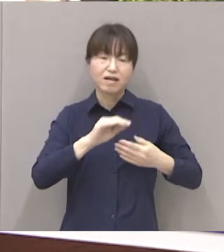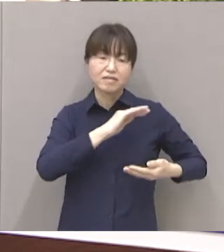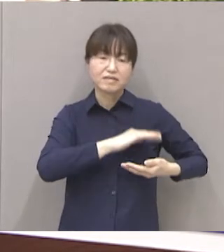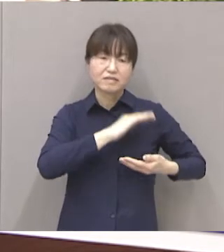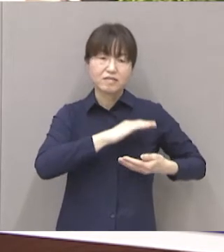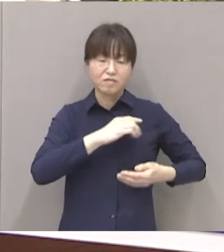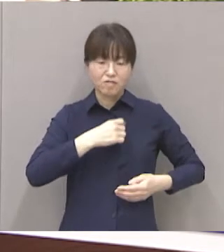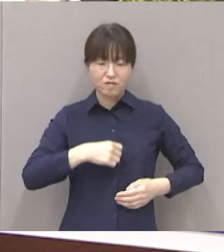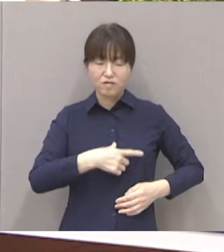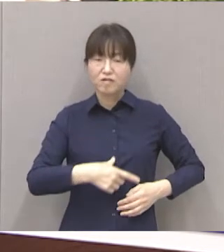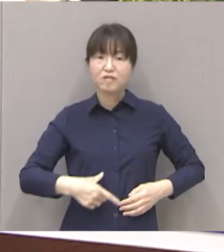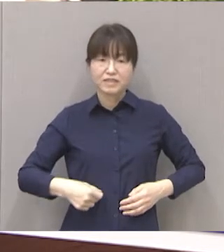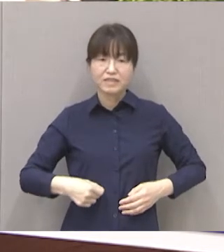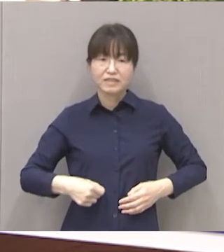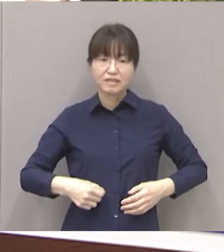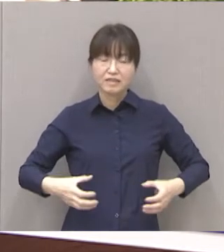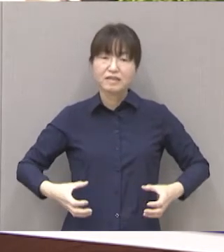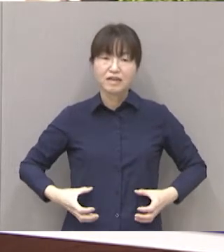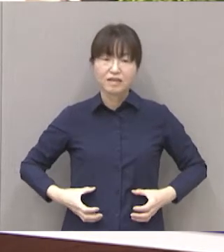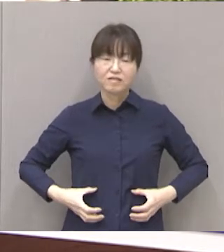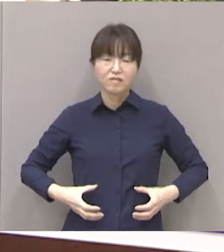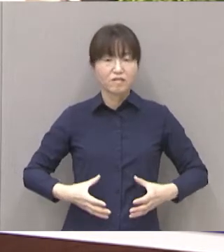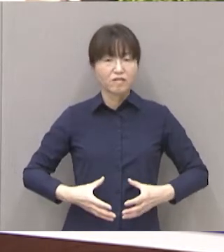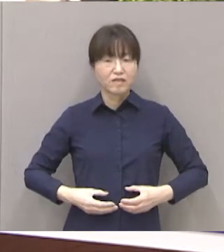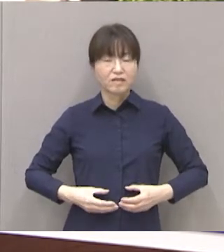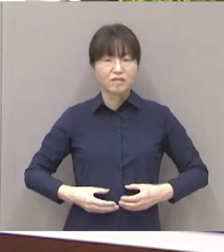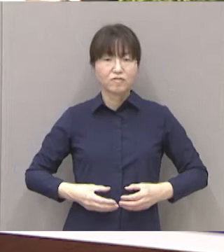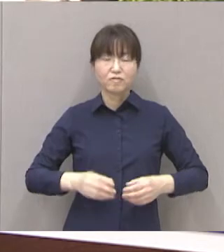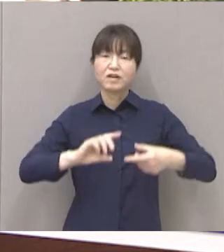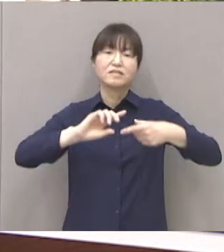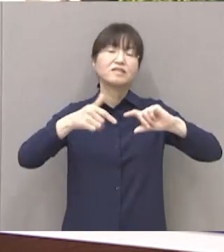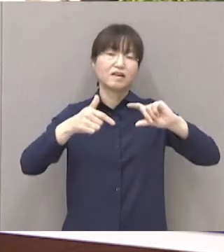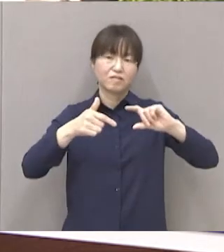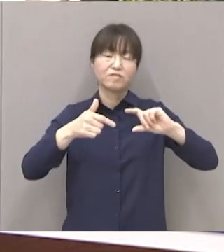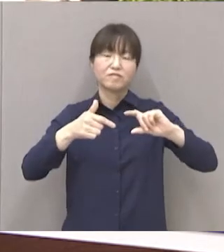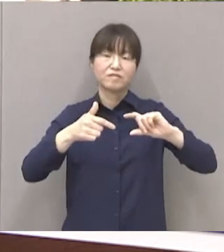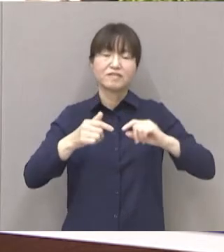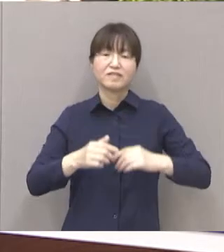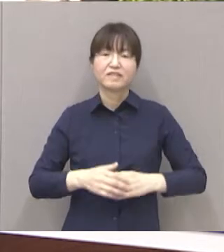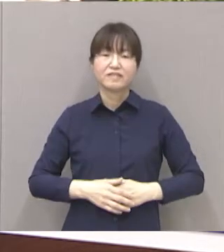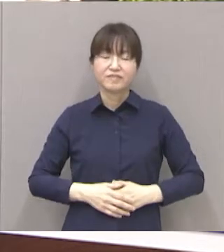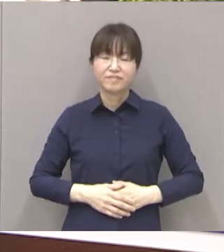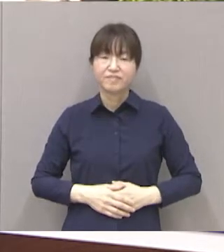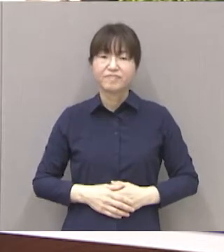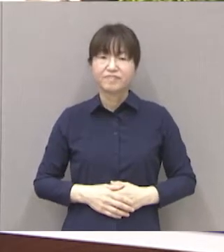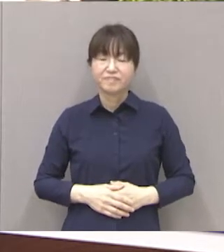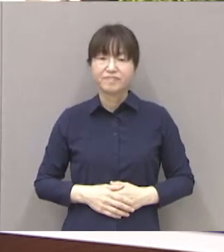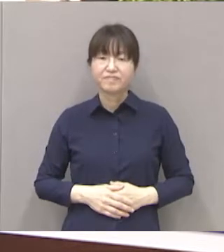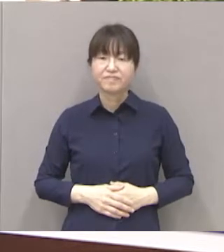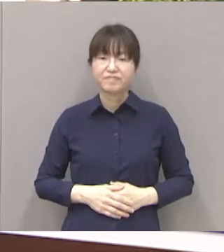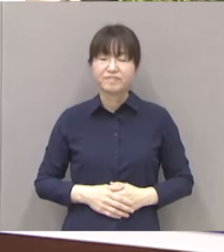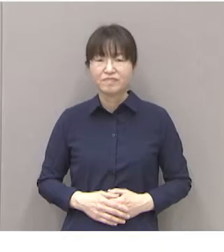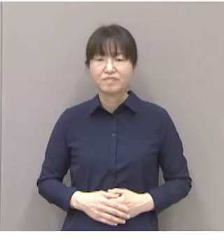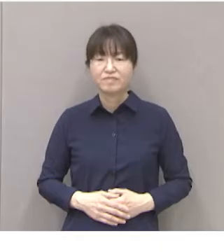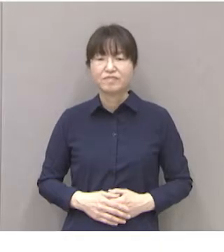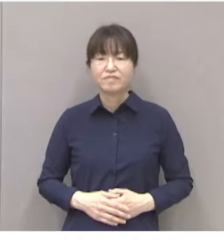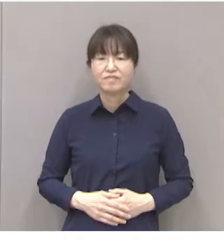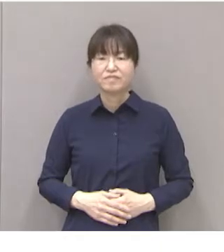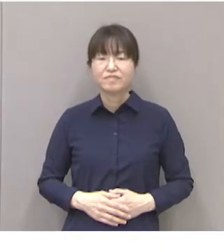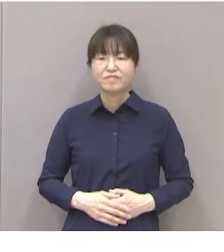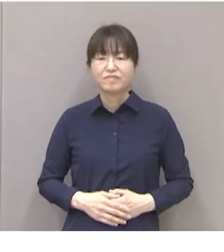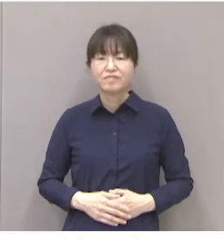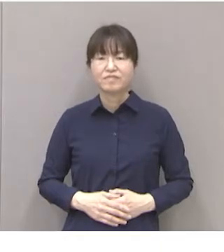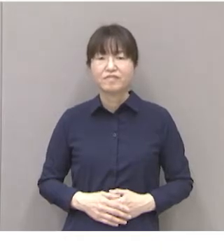う特殊なところがあるんですねでちょっとまたあの写真を見ていただこうと思いますけれども